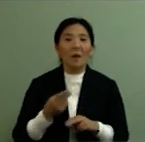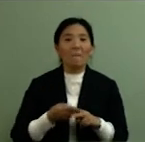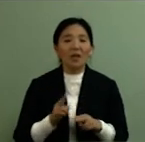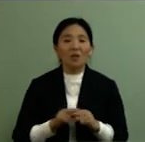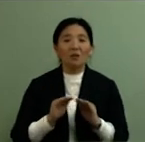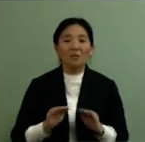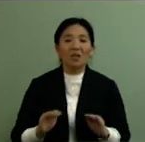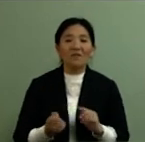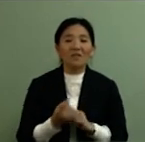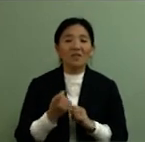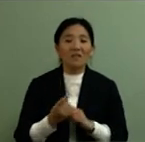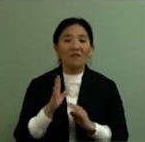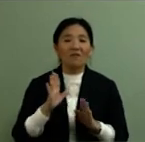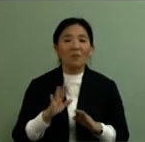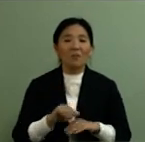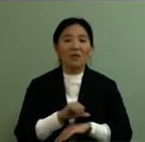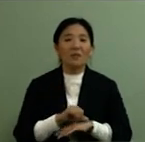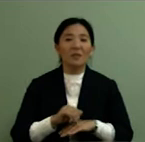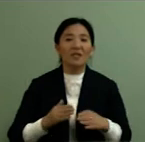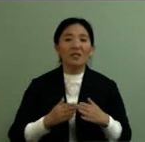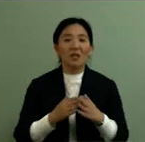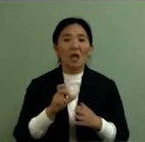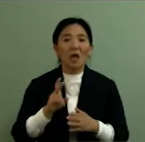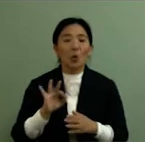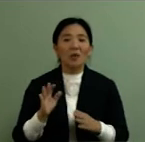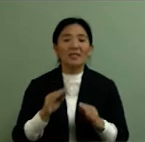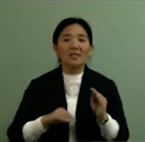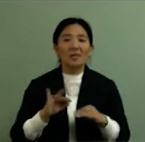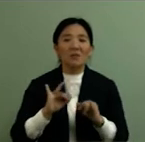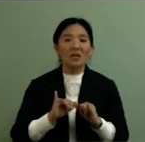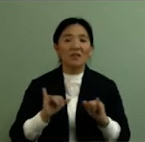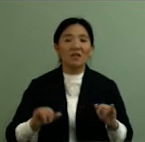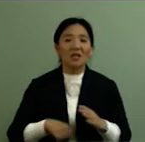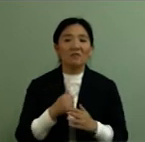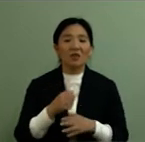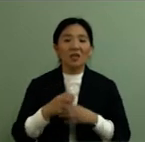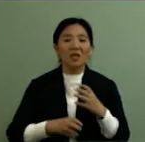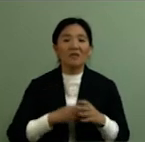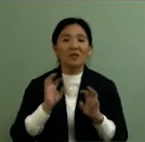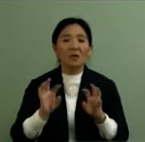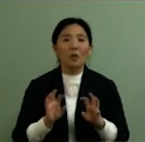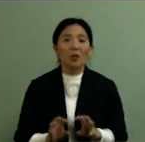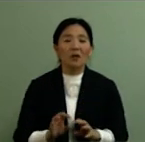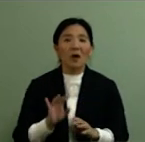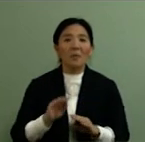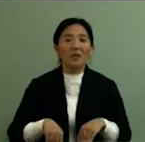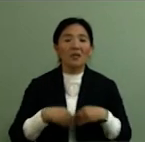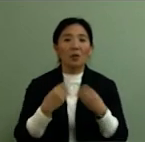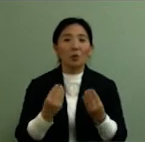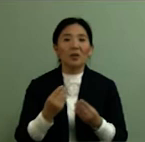Поэтому, ребят, возникновение в пределах определенных экосистем и развитие на основе географических законов